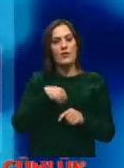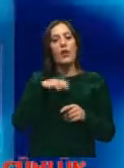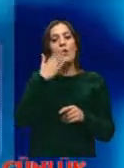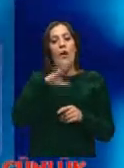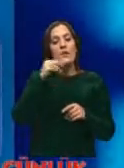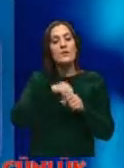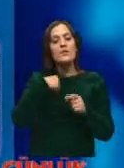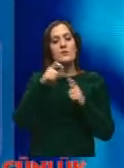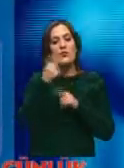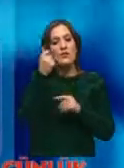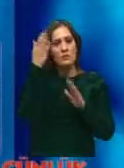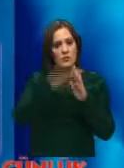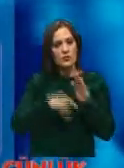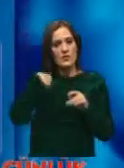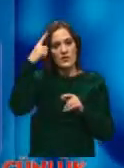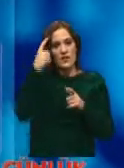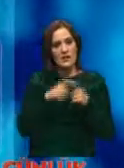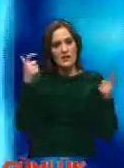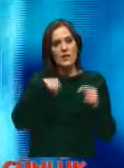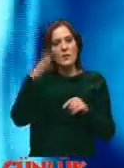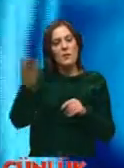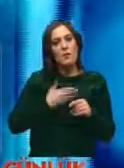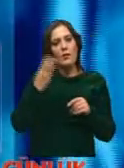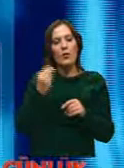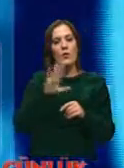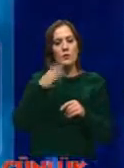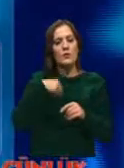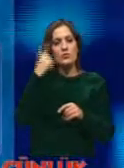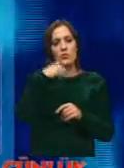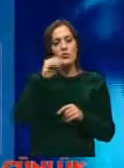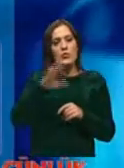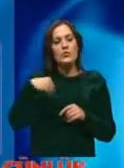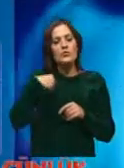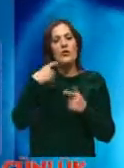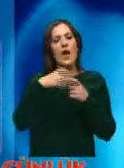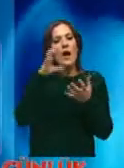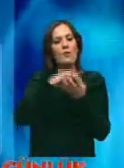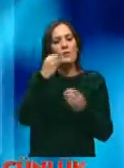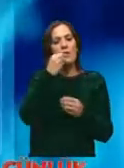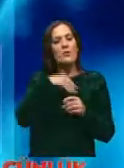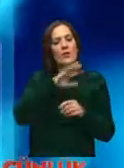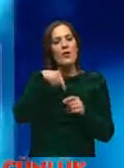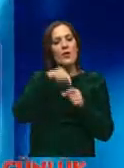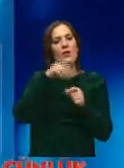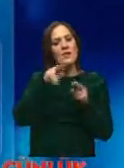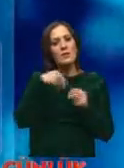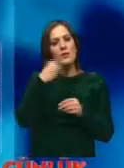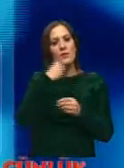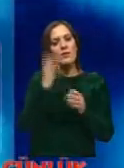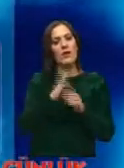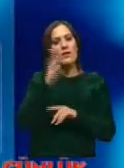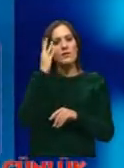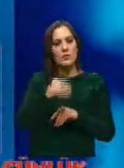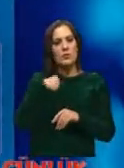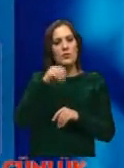Aksine sosyoekonomik düzeyi düştükçe zeka gelişimi baltalanabiliyor. Çünkü çocukların fast food yeme oranlarında artış gözlendiği bildiriliyor. Bu